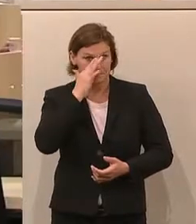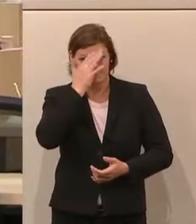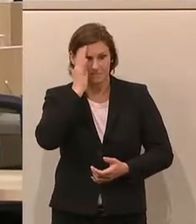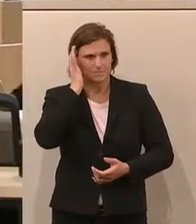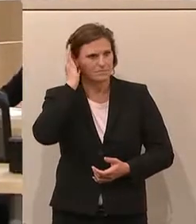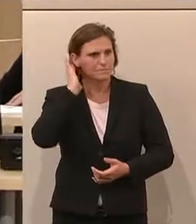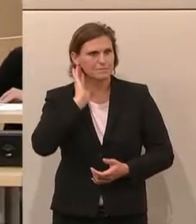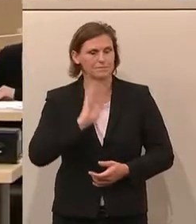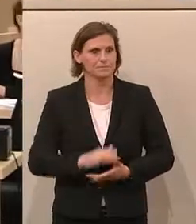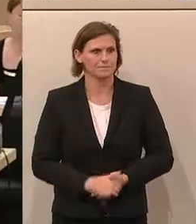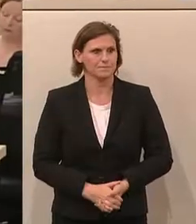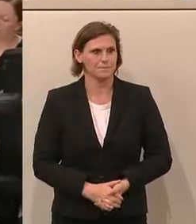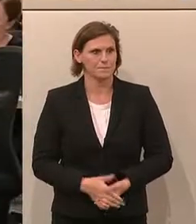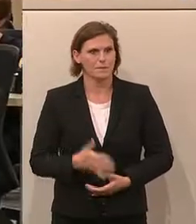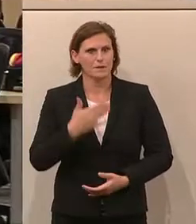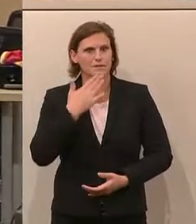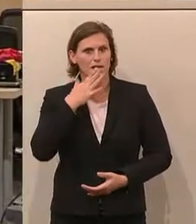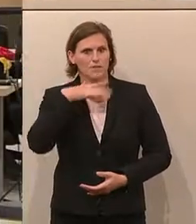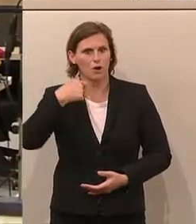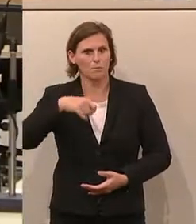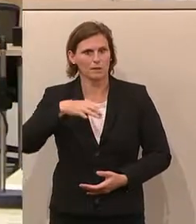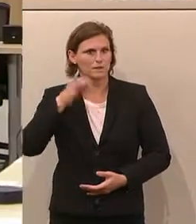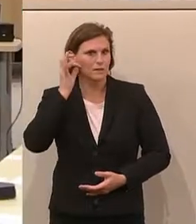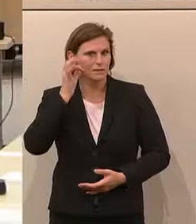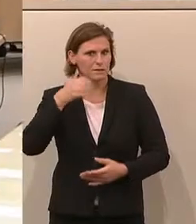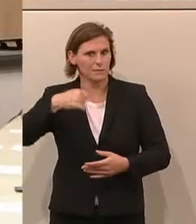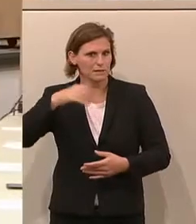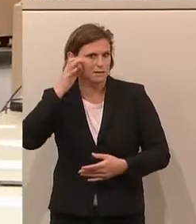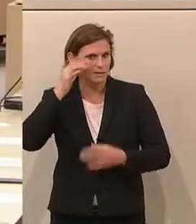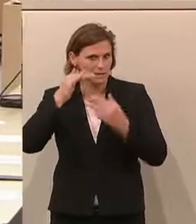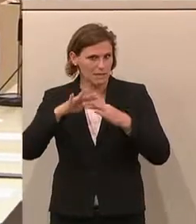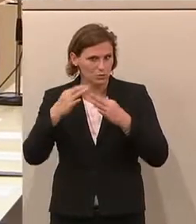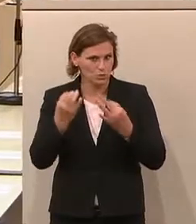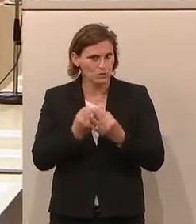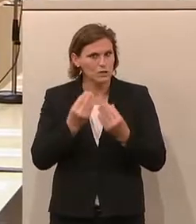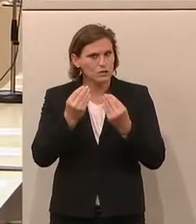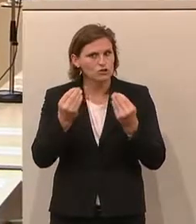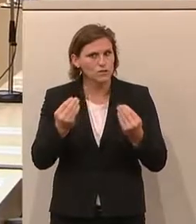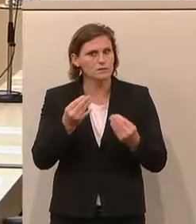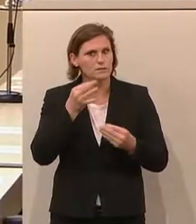ist und ein nicht unwesentlicher Teil der Veranstaltungen dieser Art während der Kernschulzeit angeboten wird.